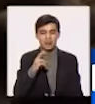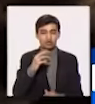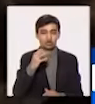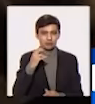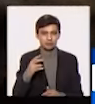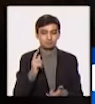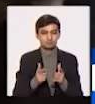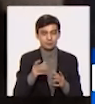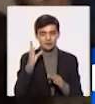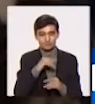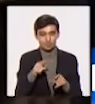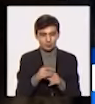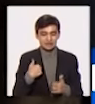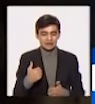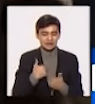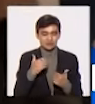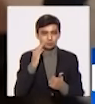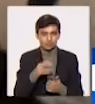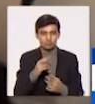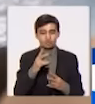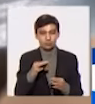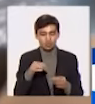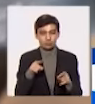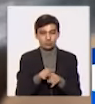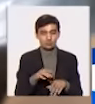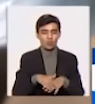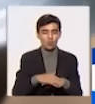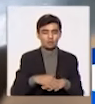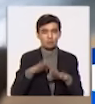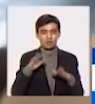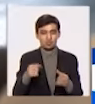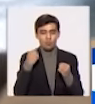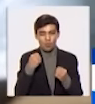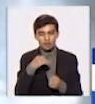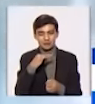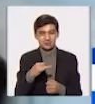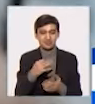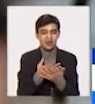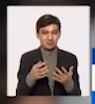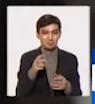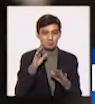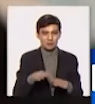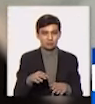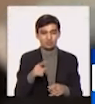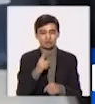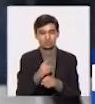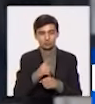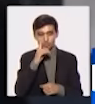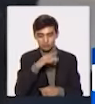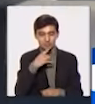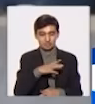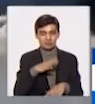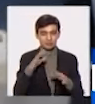болжам шындыққа айналмас үшін барымыз саламыз деп отыр. Сөйте тұра, халық көп жиналатын спорттық және мәдени шараларға ешқандай шектеу қойылмайтынын айтты.